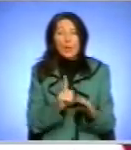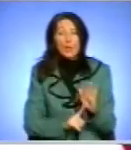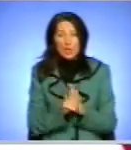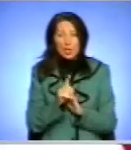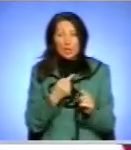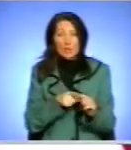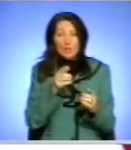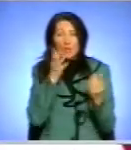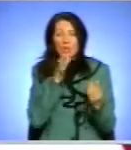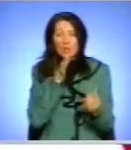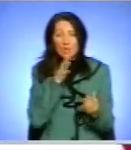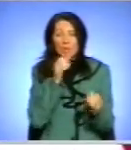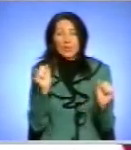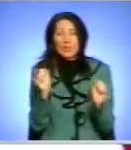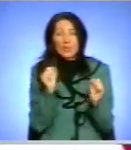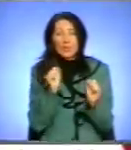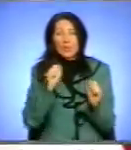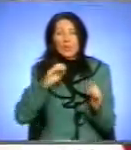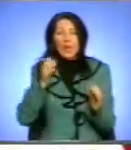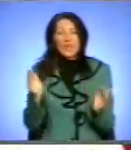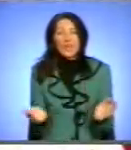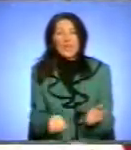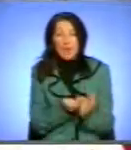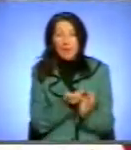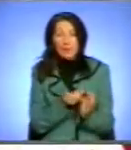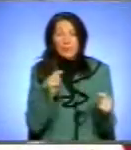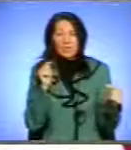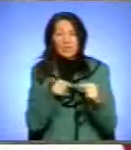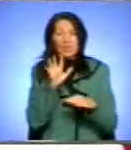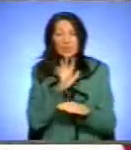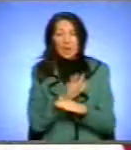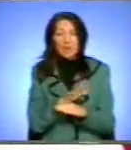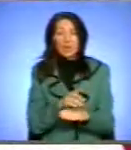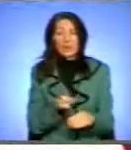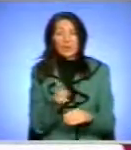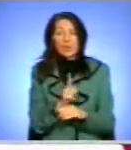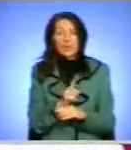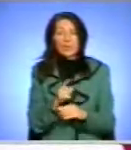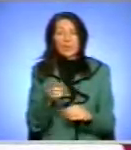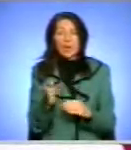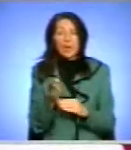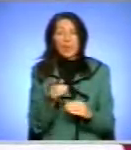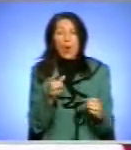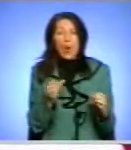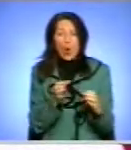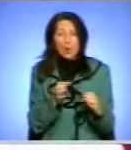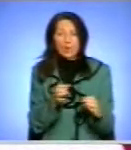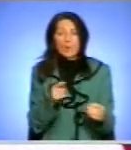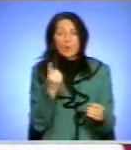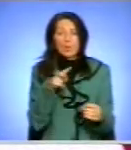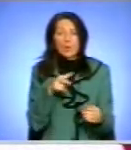на зимівлю у зимувальні ями. Згідно із наказом Тернопільської рибохорони, з 1 листопада до закінчення зимового